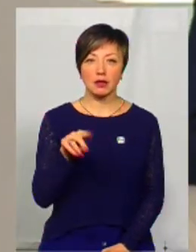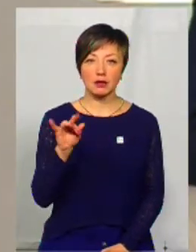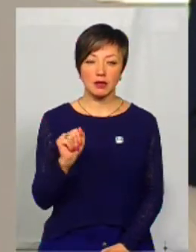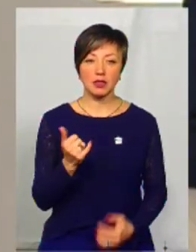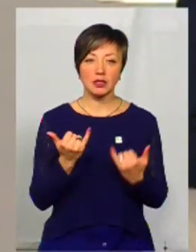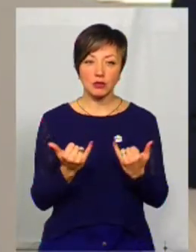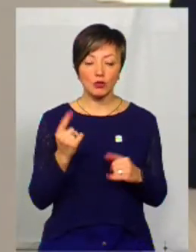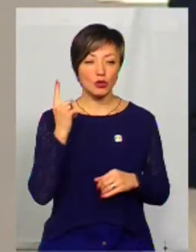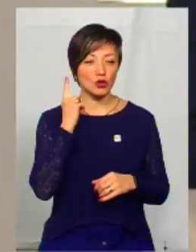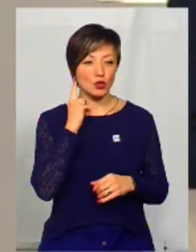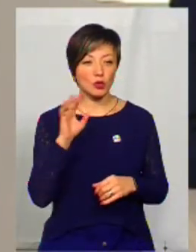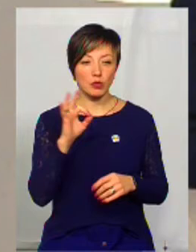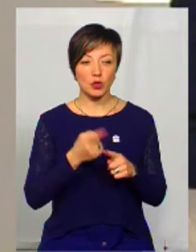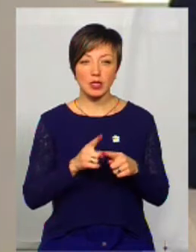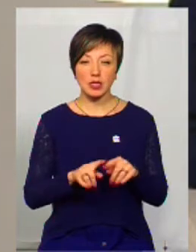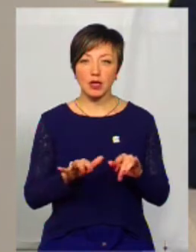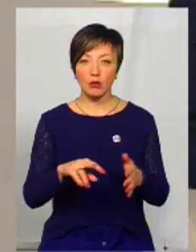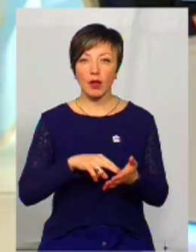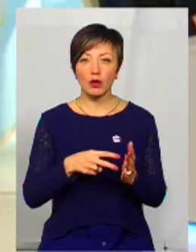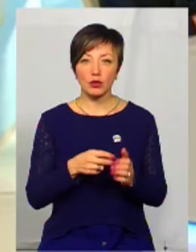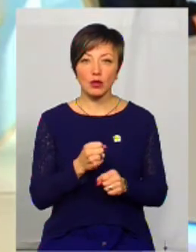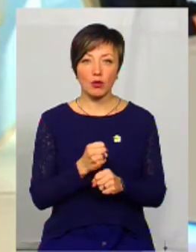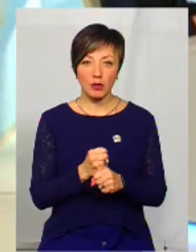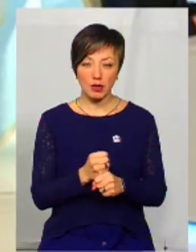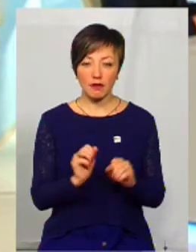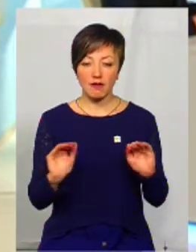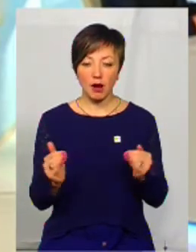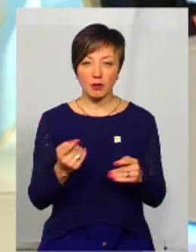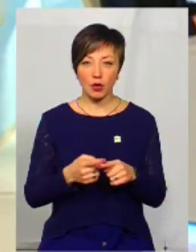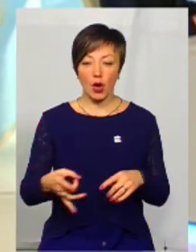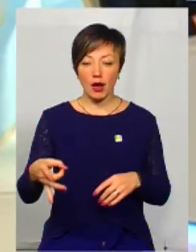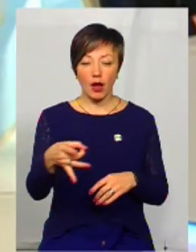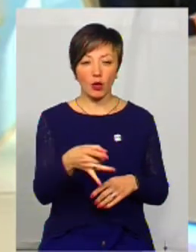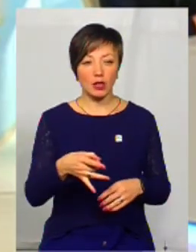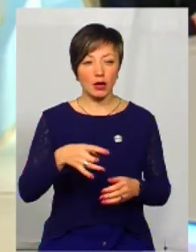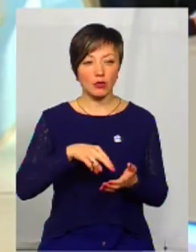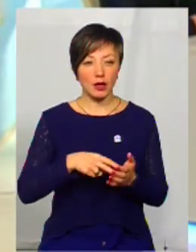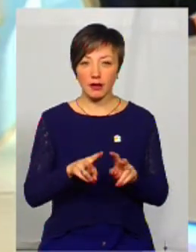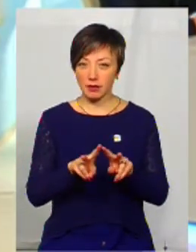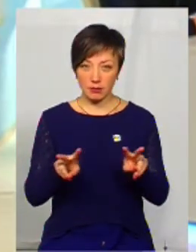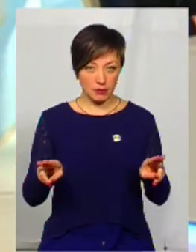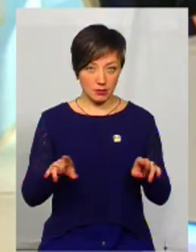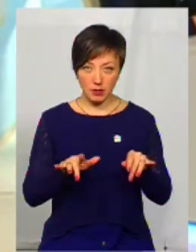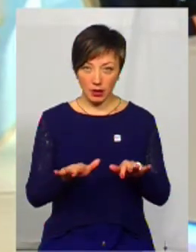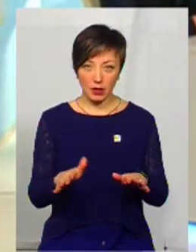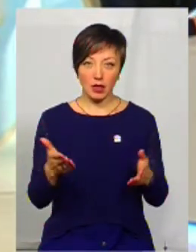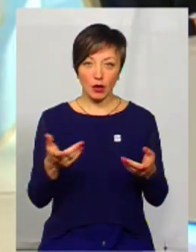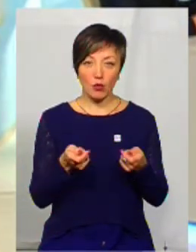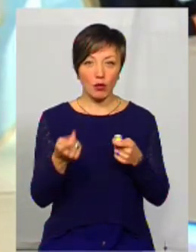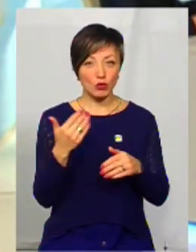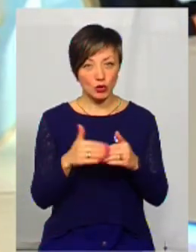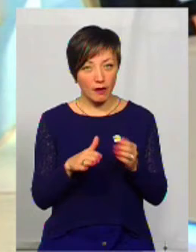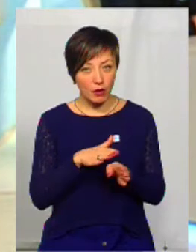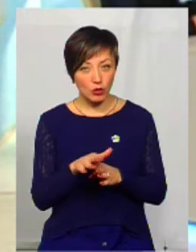Пані Олександр, тільки що почули ми про ті заходи, які планується робити в рамках цього регіонального плану. Це ті самі заходи, які управління